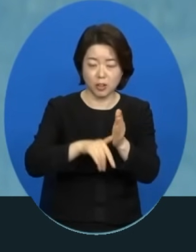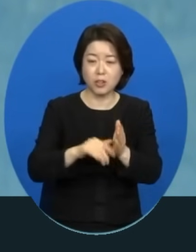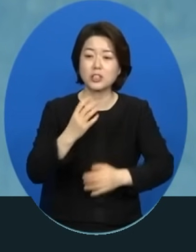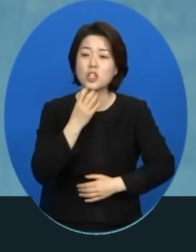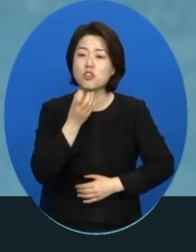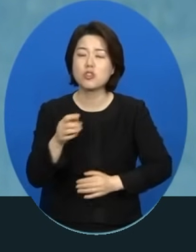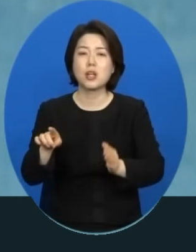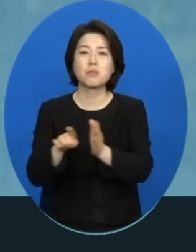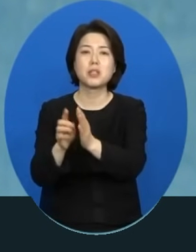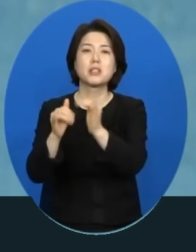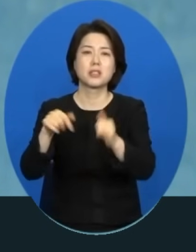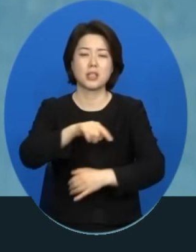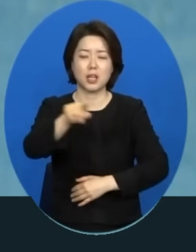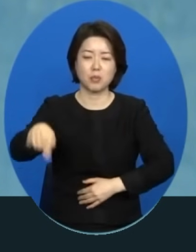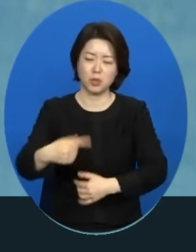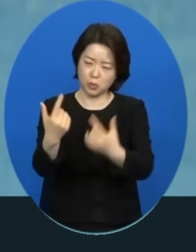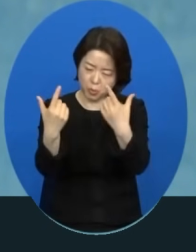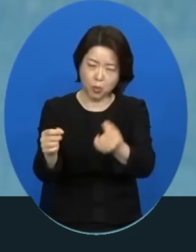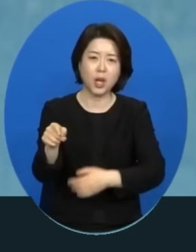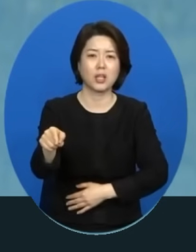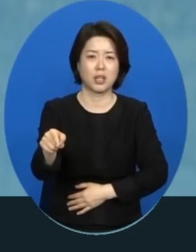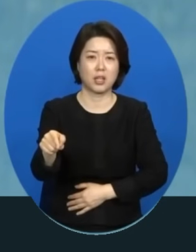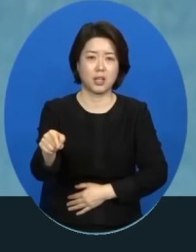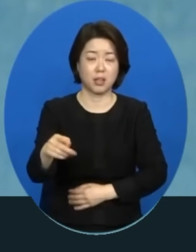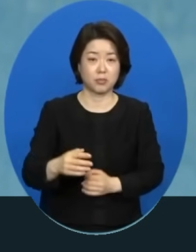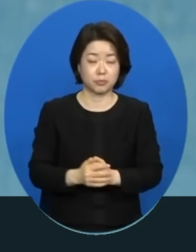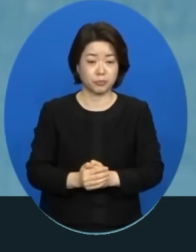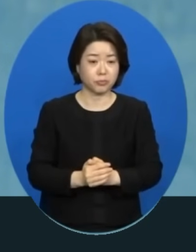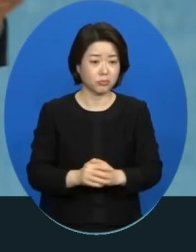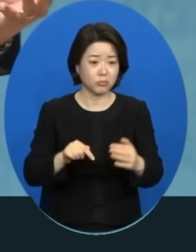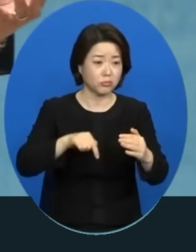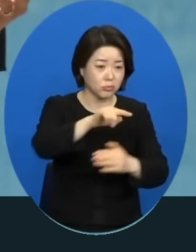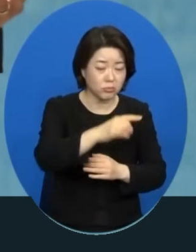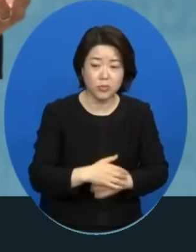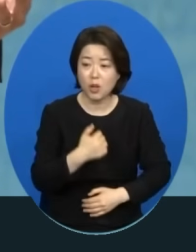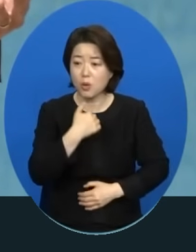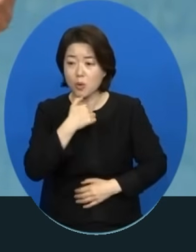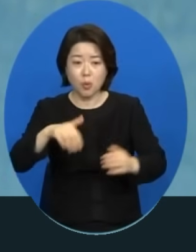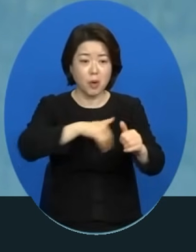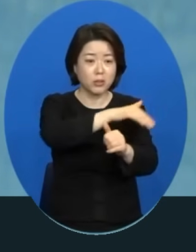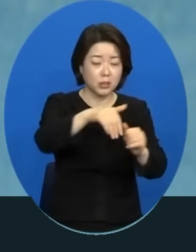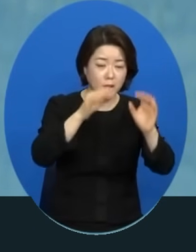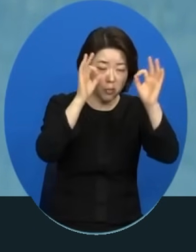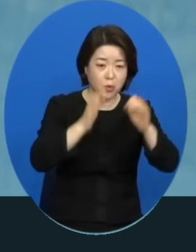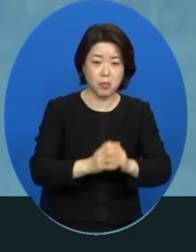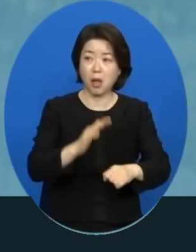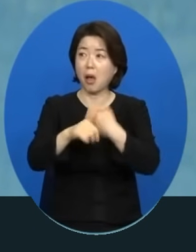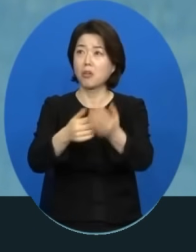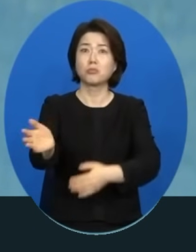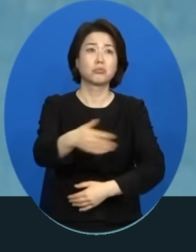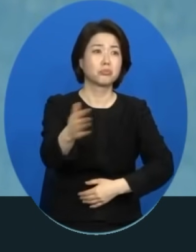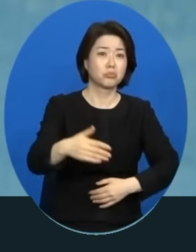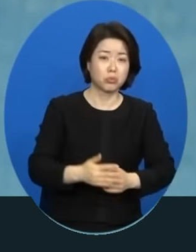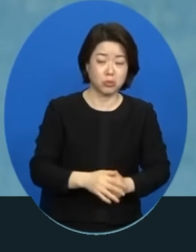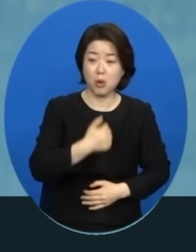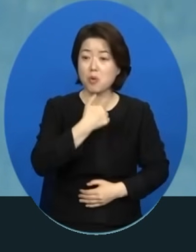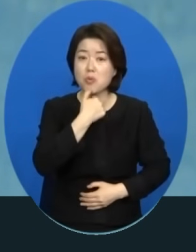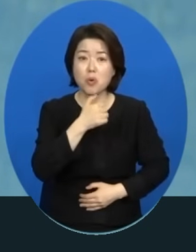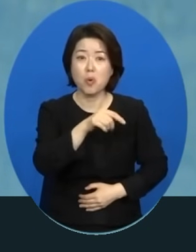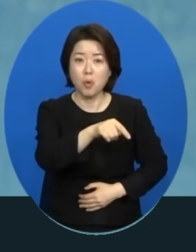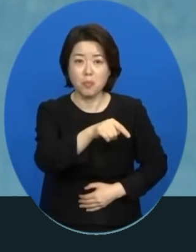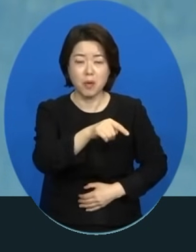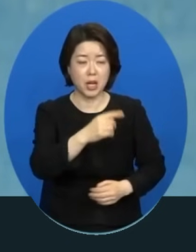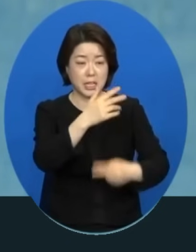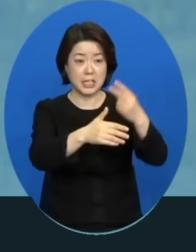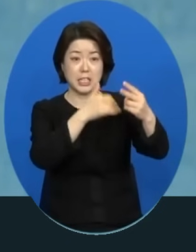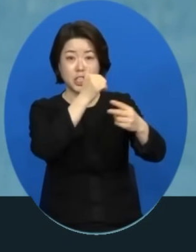그리스도인들에게도 동일한 이슈였습니다. 나가면 뭐 로마 상황에서 무슨 하나님이야 다 로마의 어떤 그